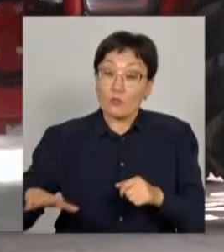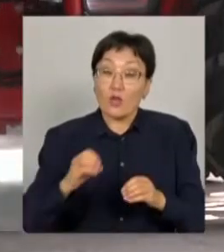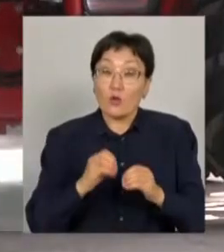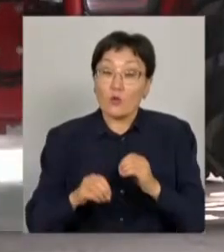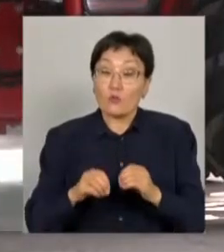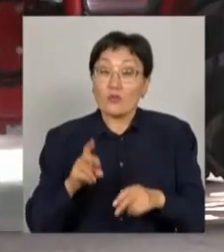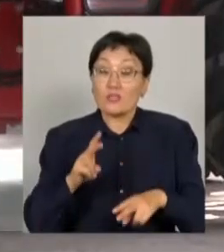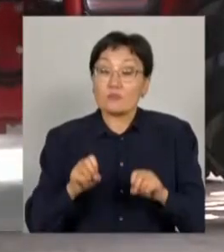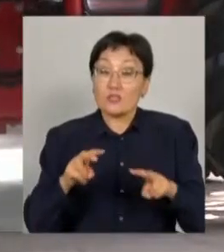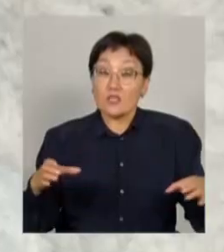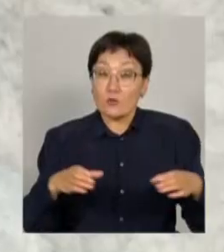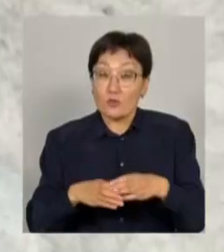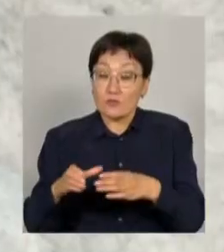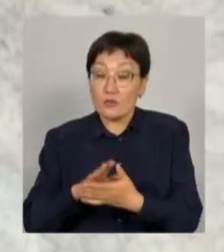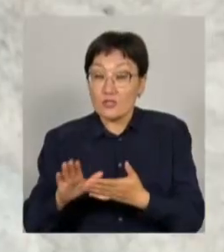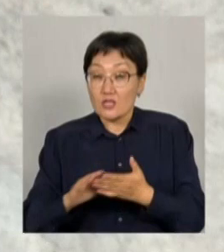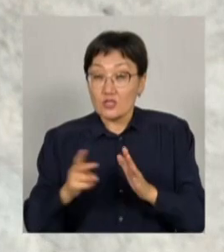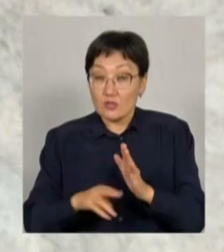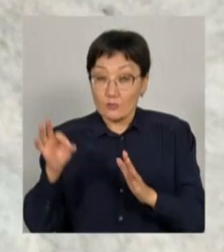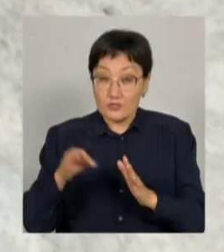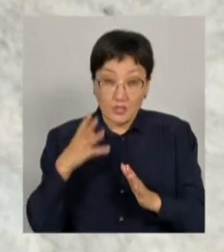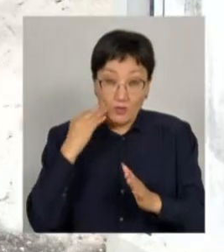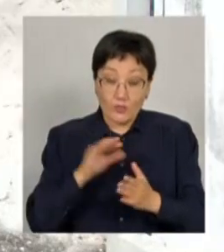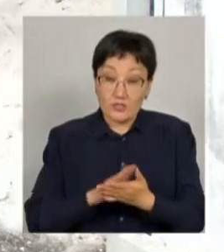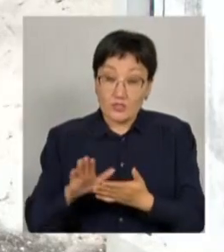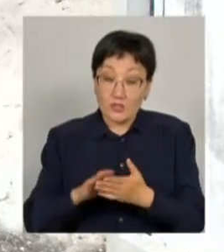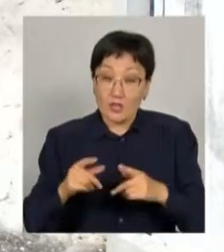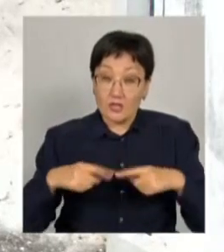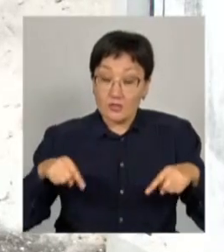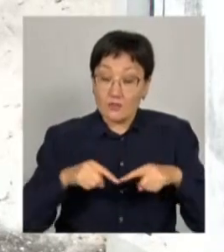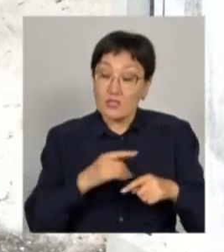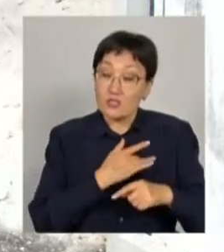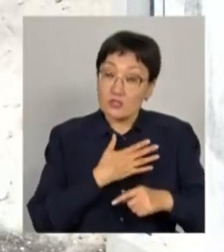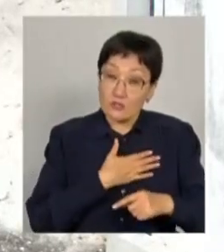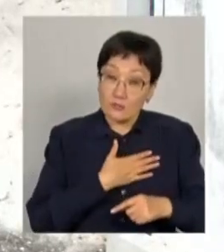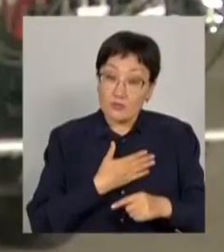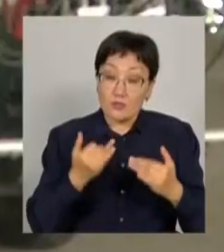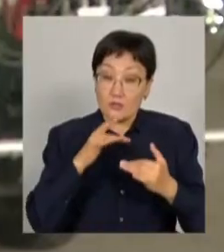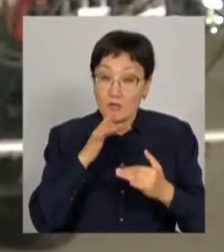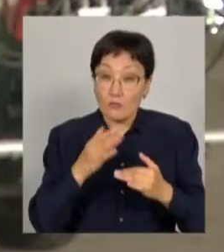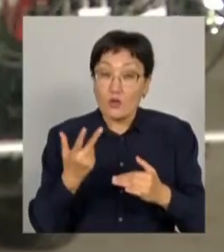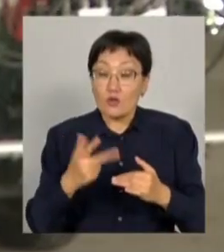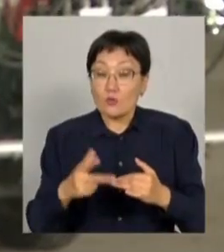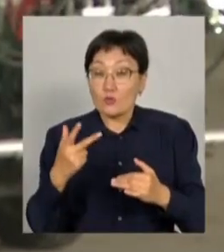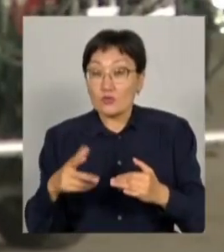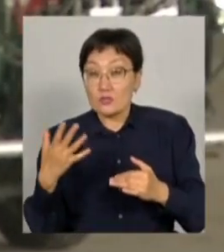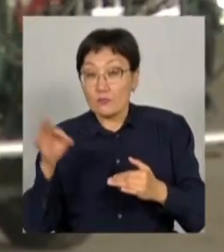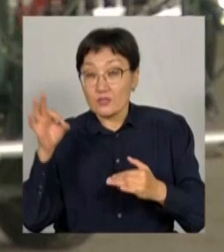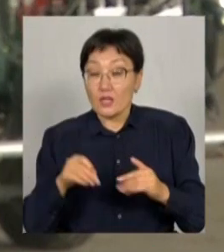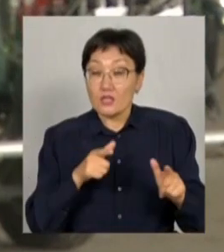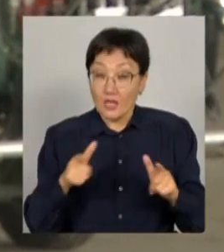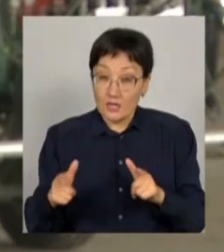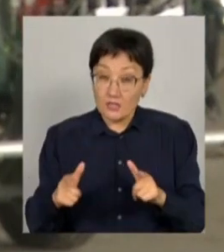мердігер ұйым жинаса, оның 70% Алматы тазалық кәсіпорнына тиесілі. қазіргі таңда 30-35%-ға